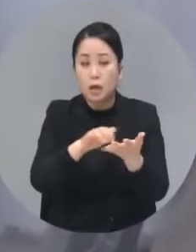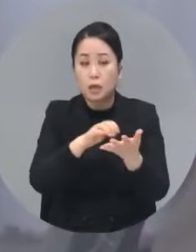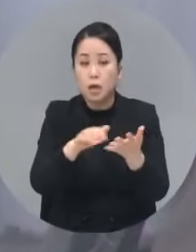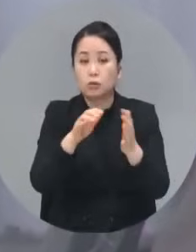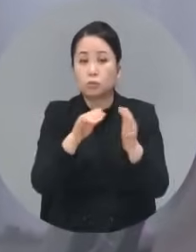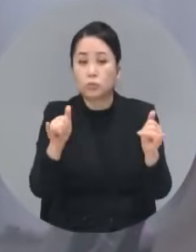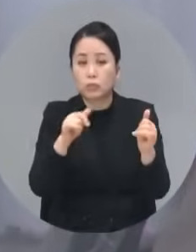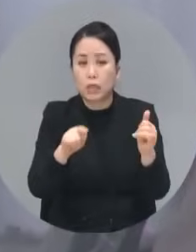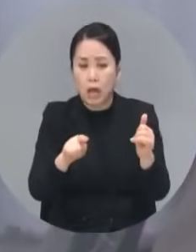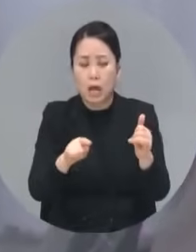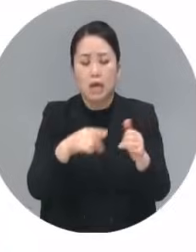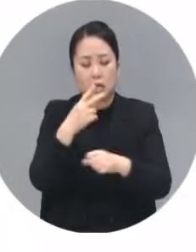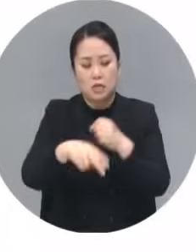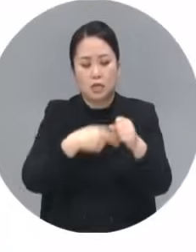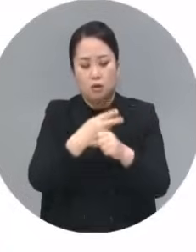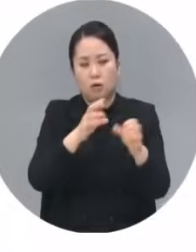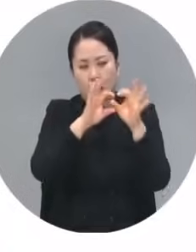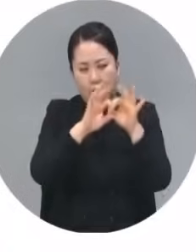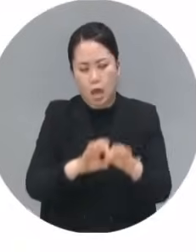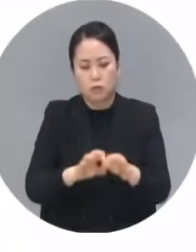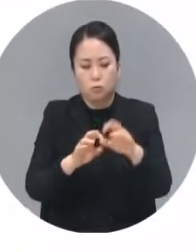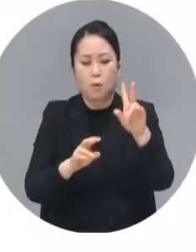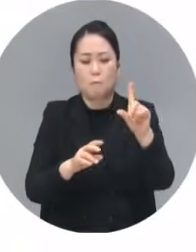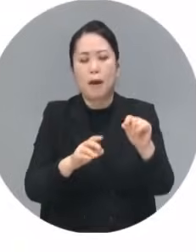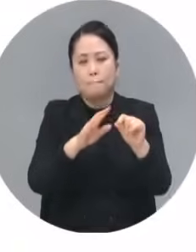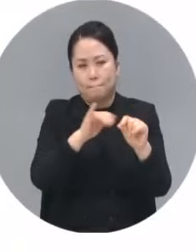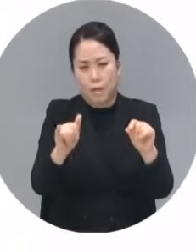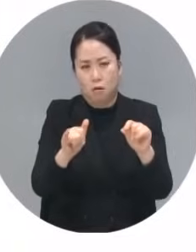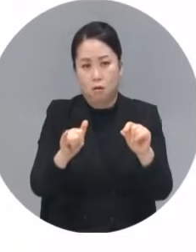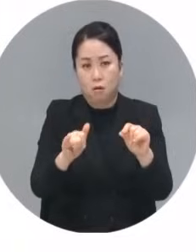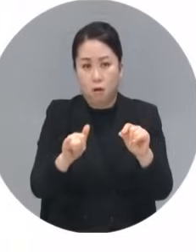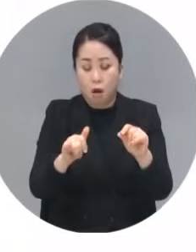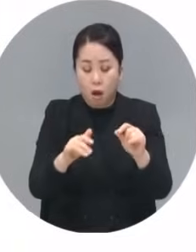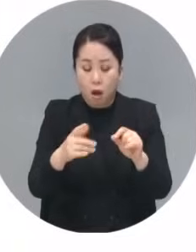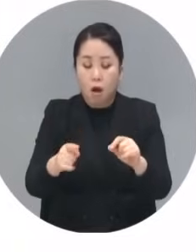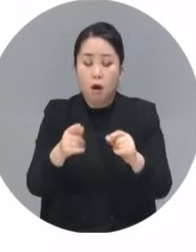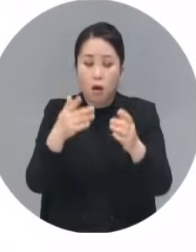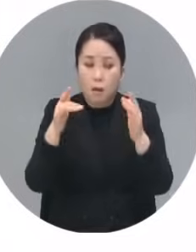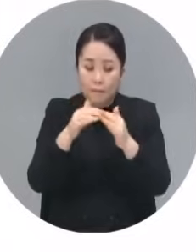넘어섰습니다. 인구 위기 속에 빈집은 계속 늘어가지만